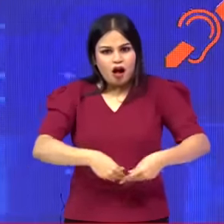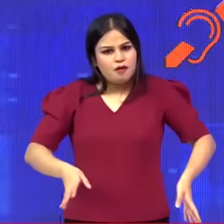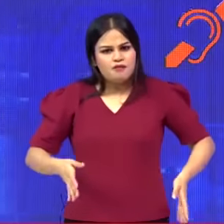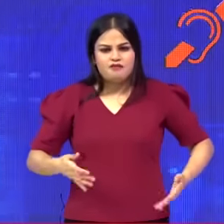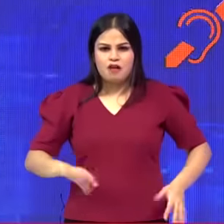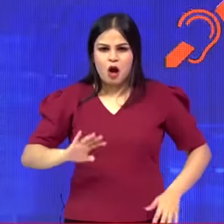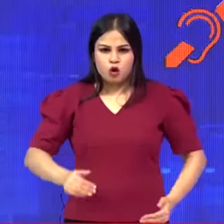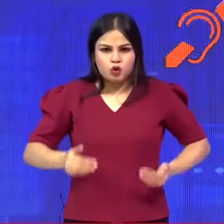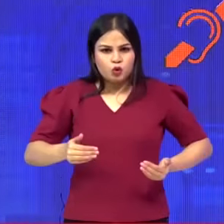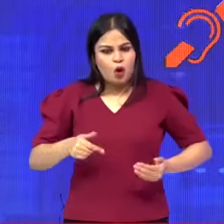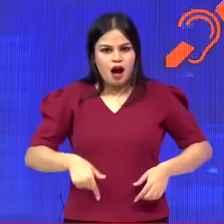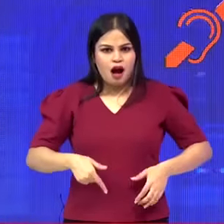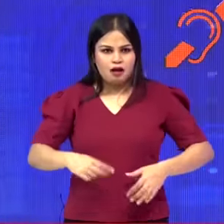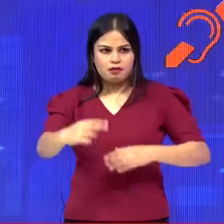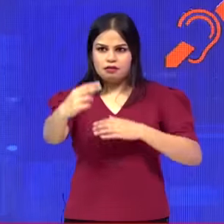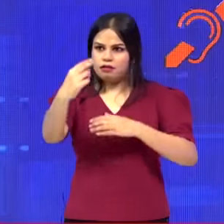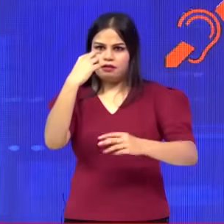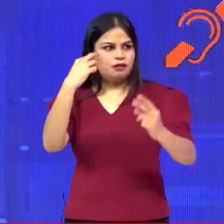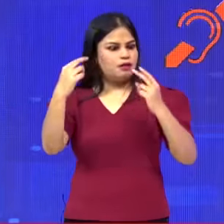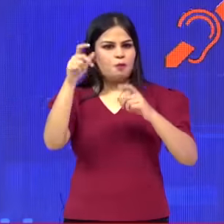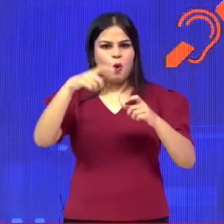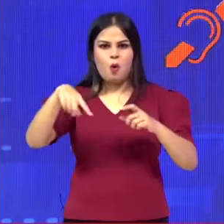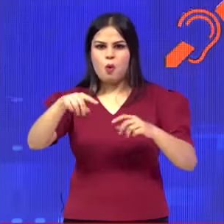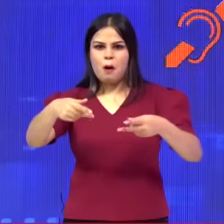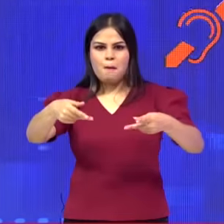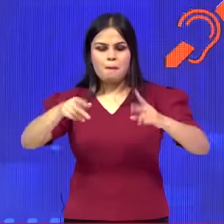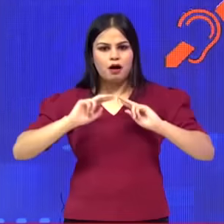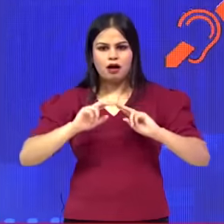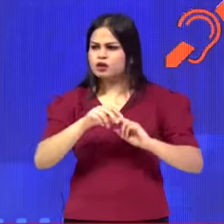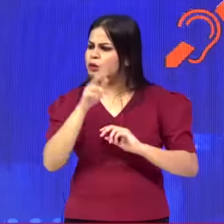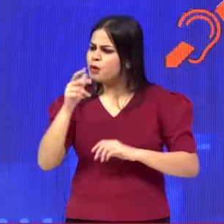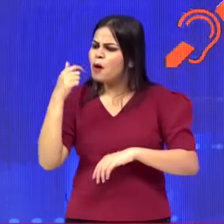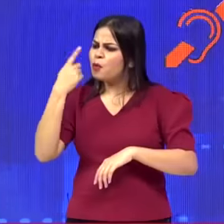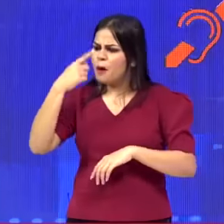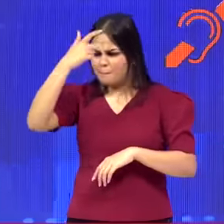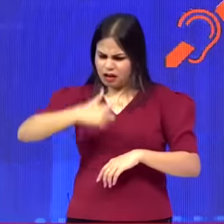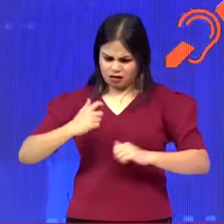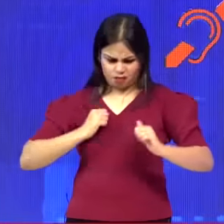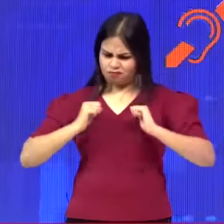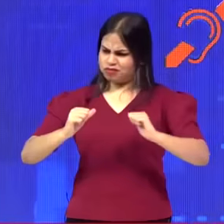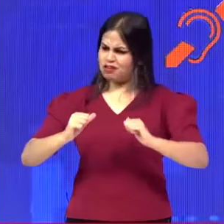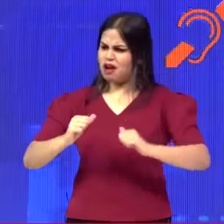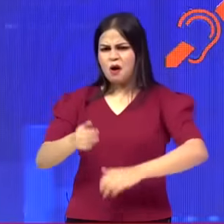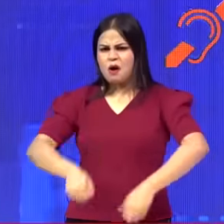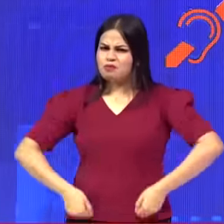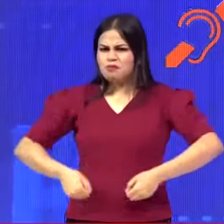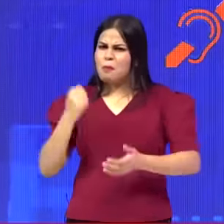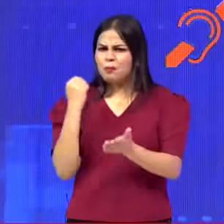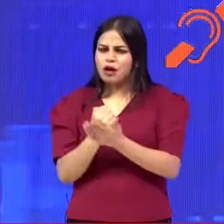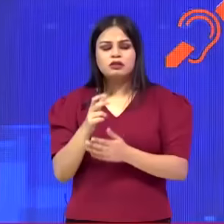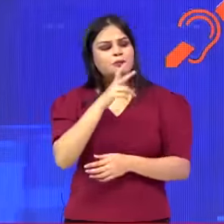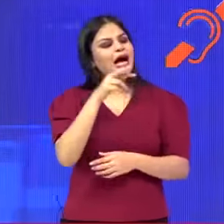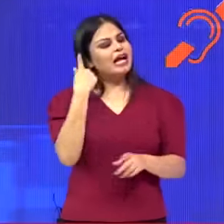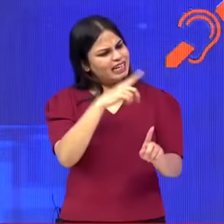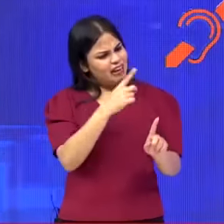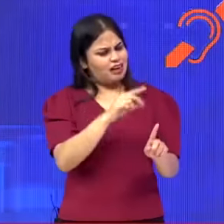जो रिएक्शन आया है, अब पहलवान लंगोट नहीं पहनेगा तो क्या पहनेगा। हाँ नहीं, करेक्ट बात है, इसलिए वो पहना मैंने,